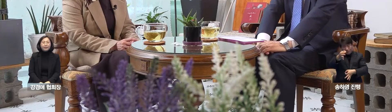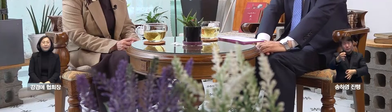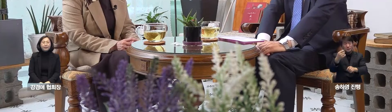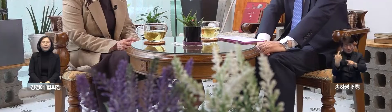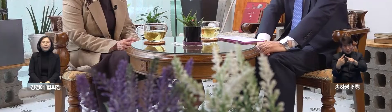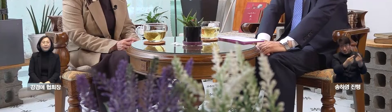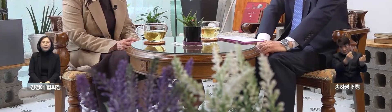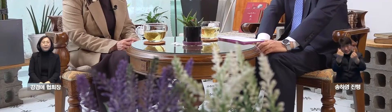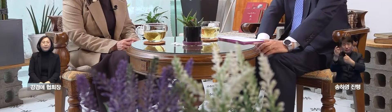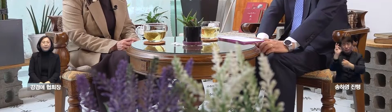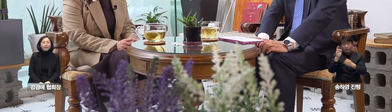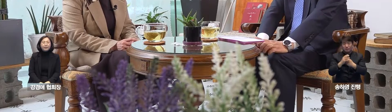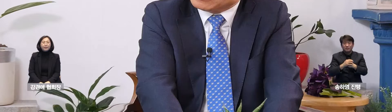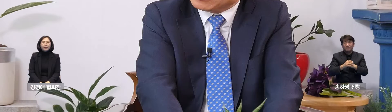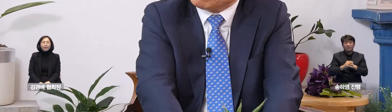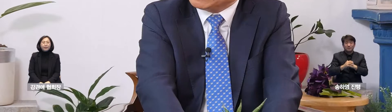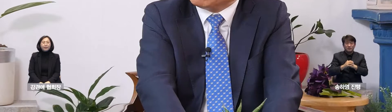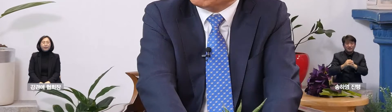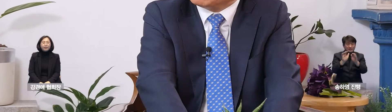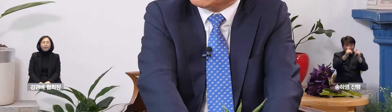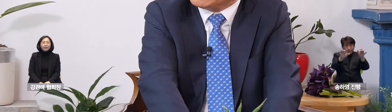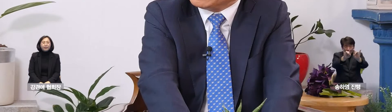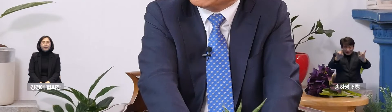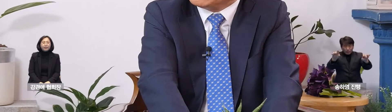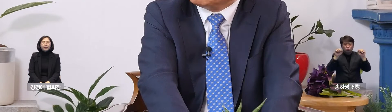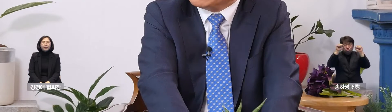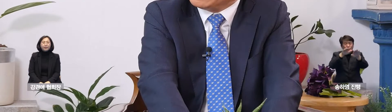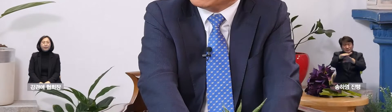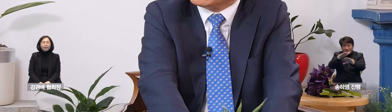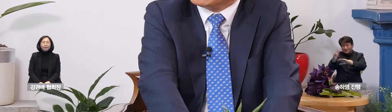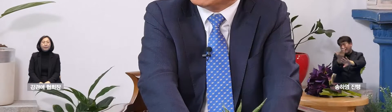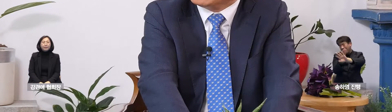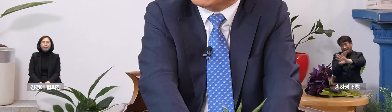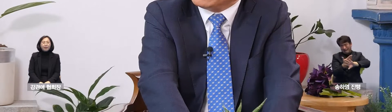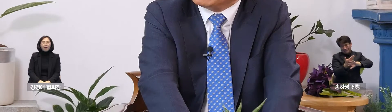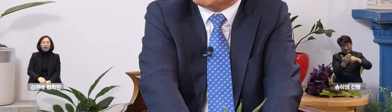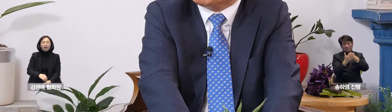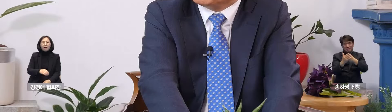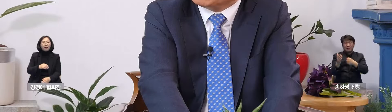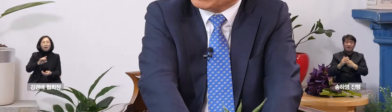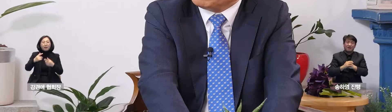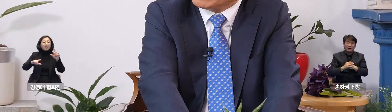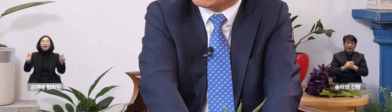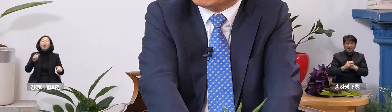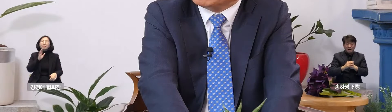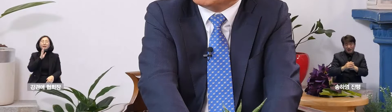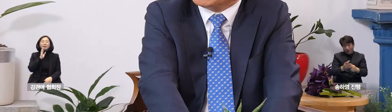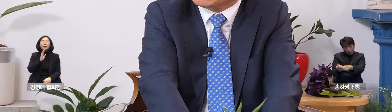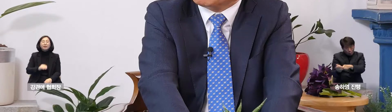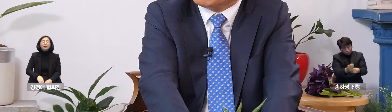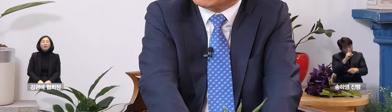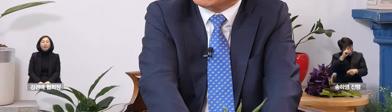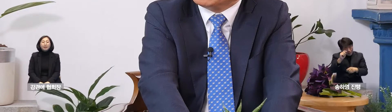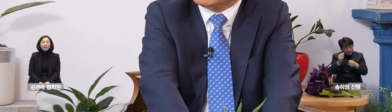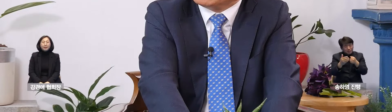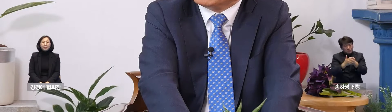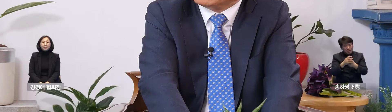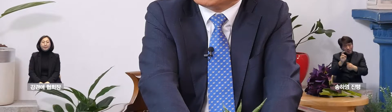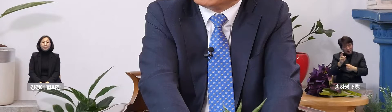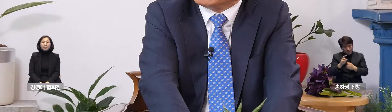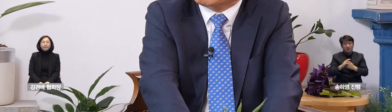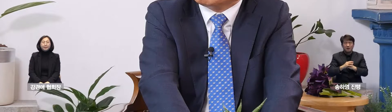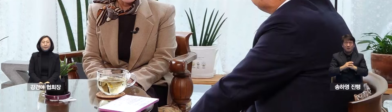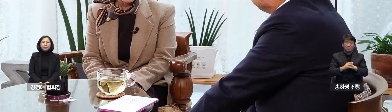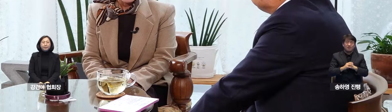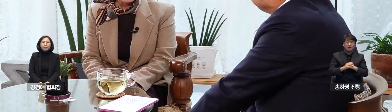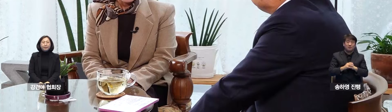다 비슷비슷할 거예요. 그럼 뭔가 사람마다 운동 스타일이 다르기 때문에 다 다르죠. 골프도 또 예민하니까 그럴 수 있겠구나. 그리고